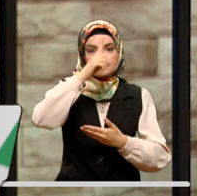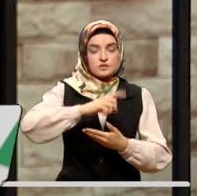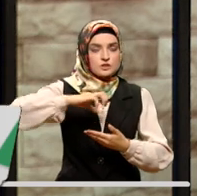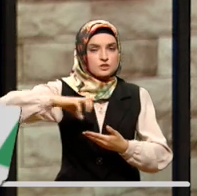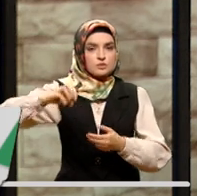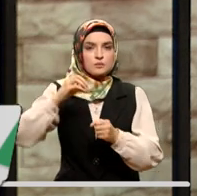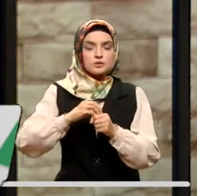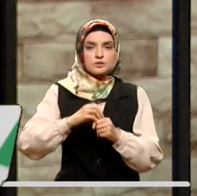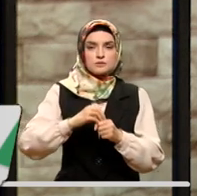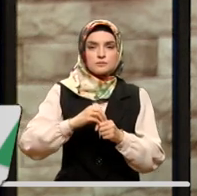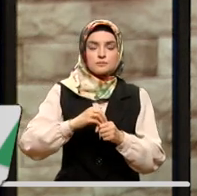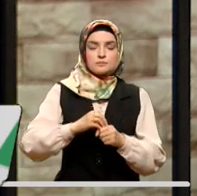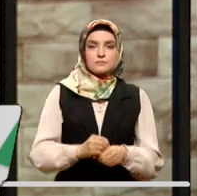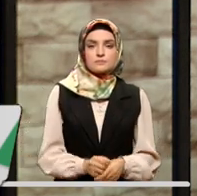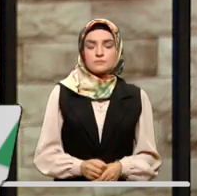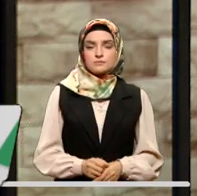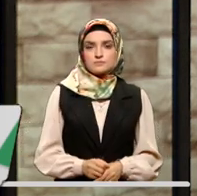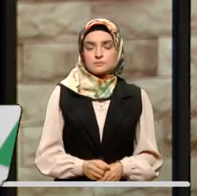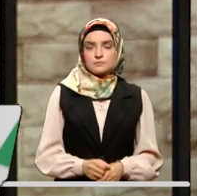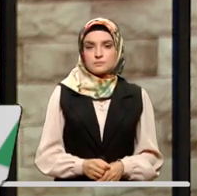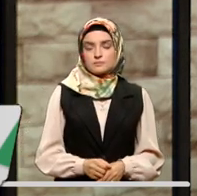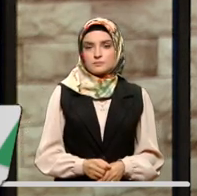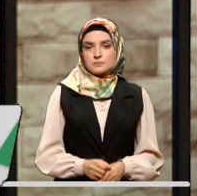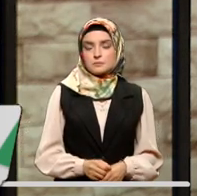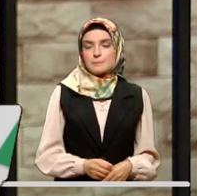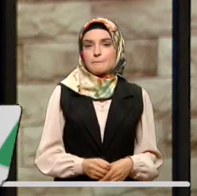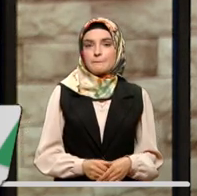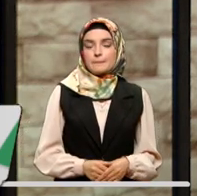ilk dönem için bir şey dönemidir der. Yani